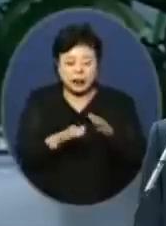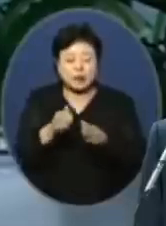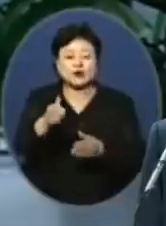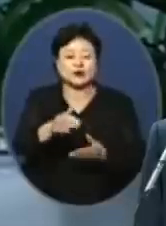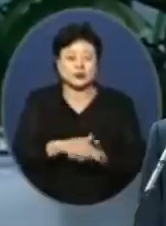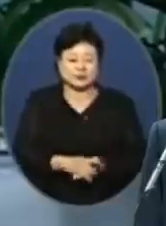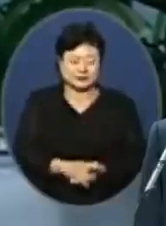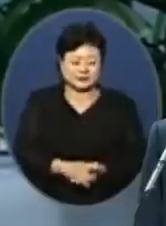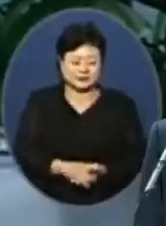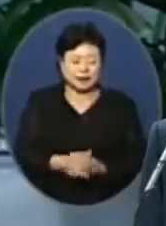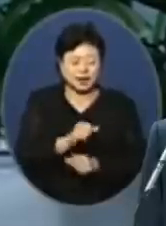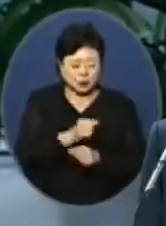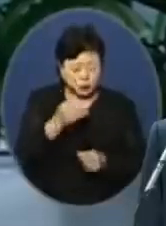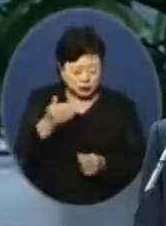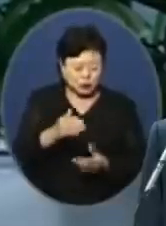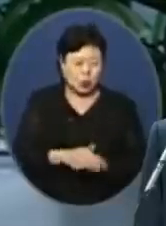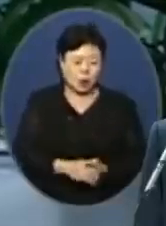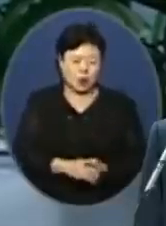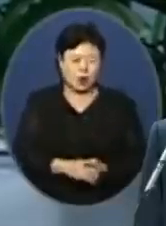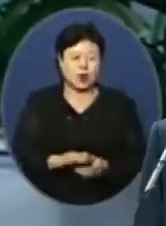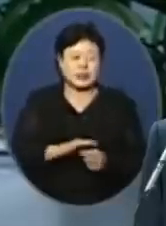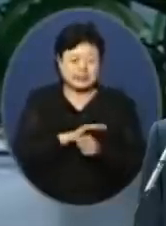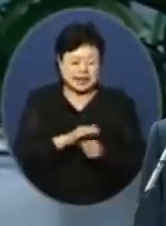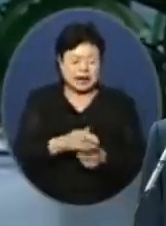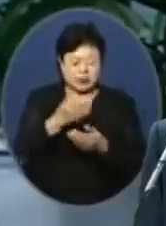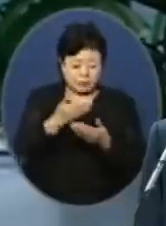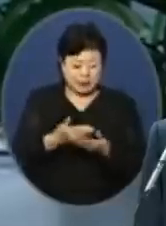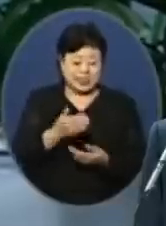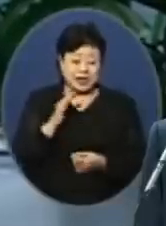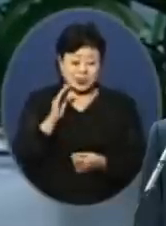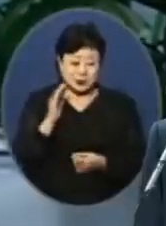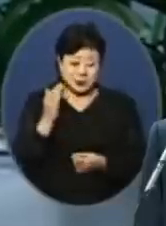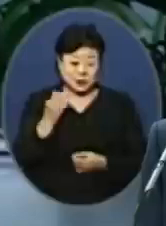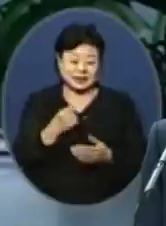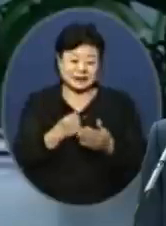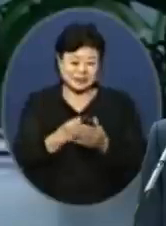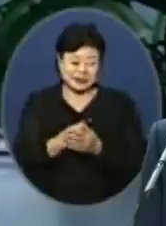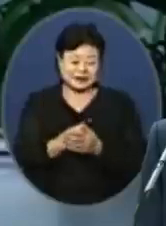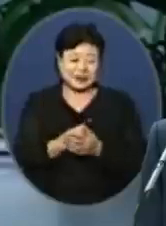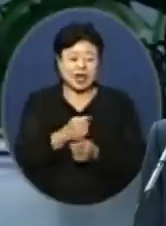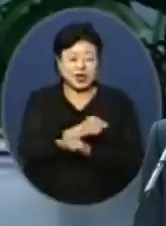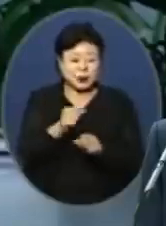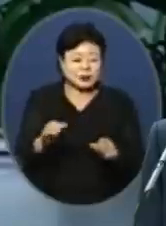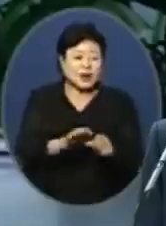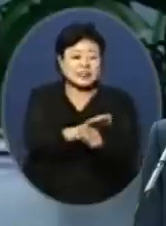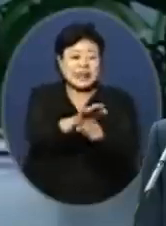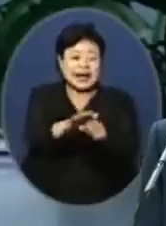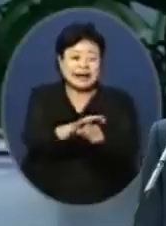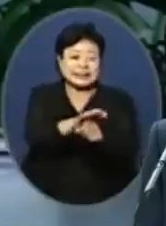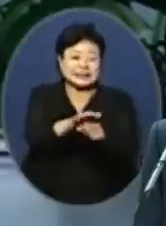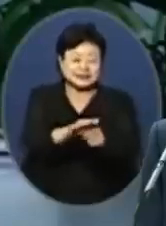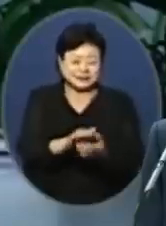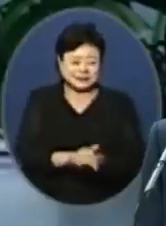것입니다. 용서하고 사랑으로 받아들인 것입니다. 그래서 용서와 사랑이